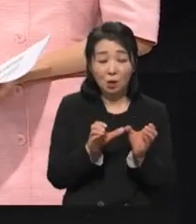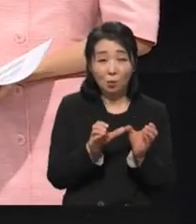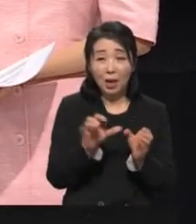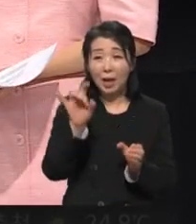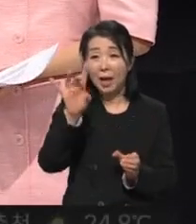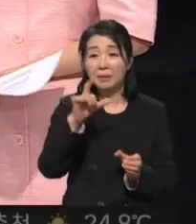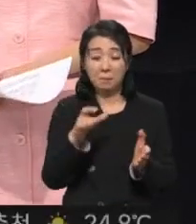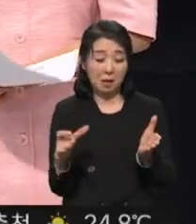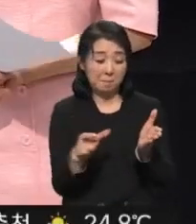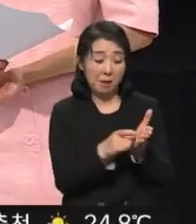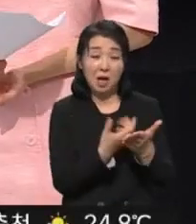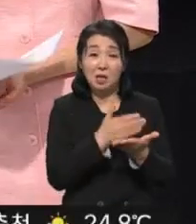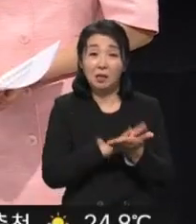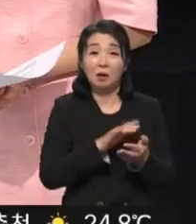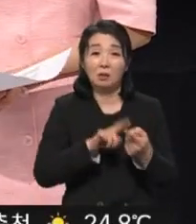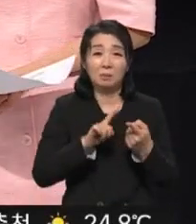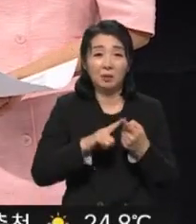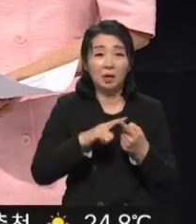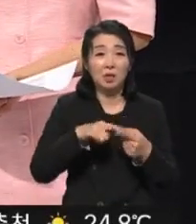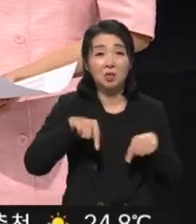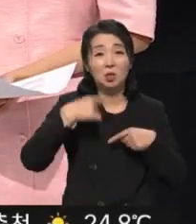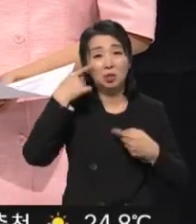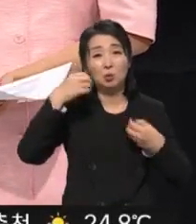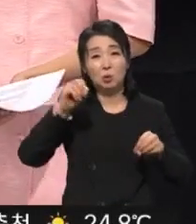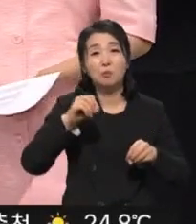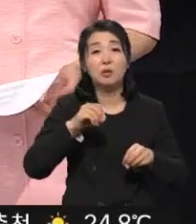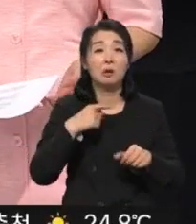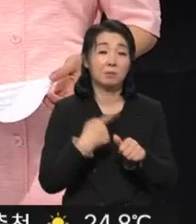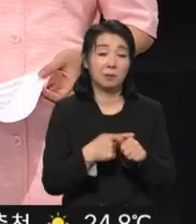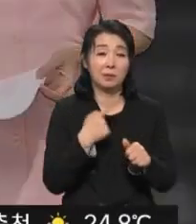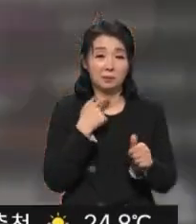개헌 제안에 대해서는 정치쇼일 뿐이라고 비판했습니다.